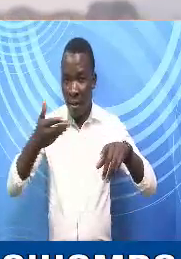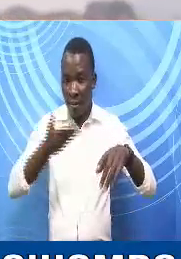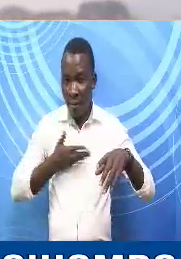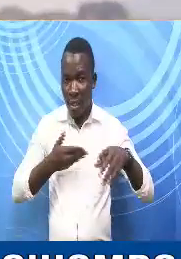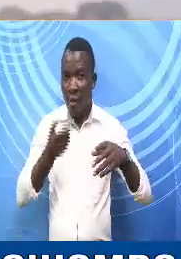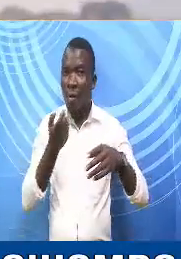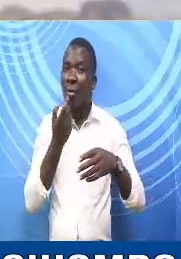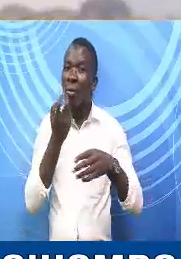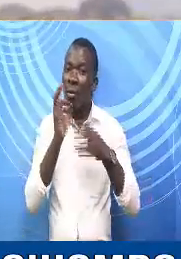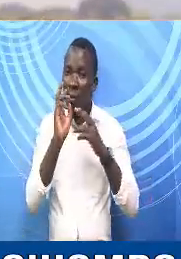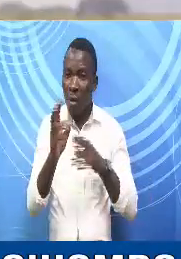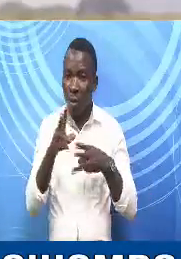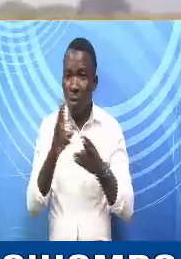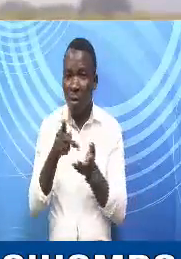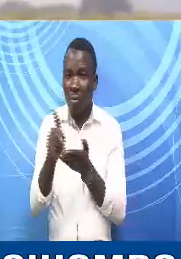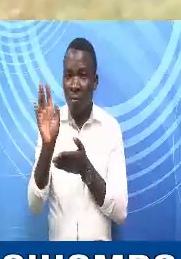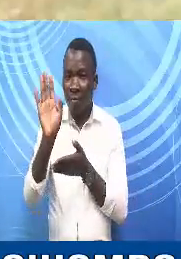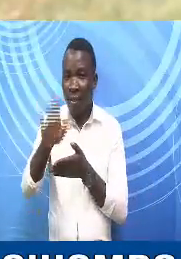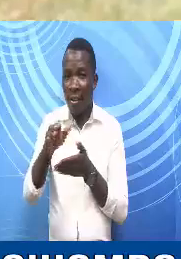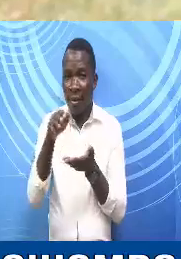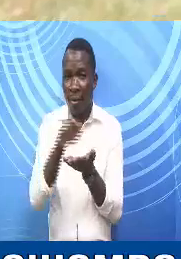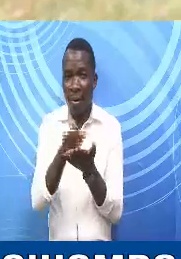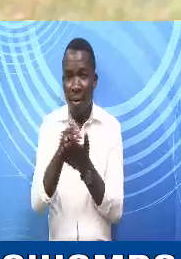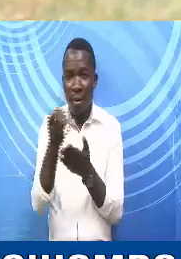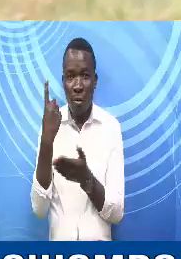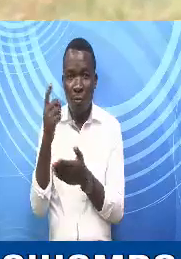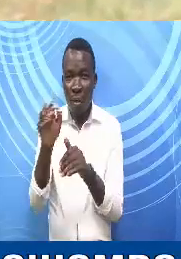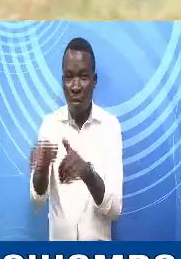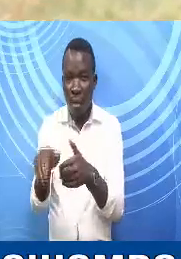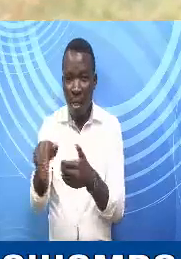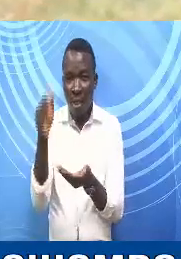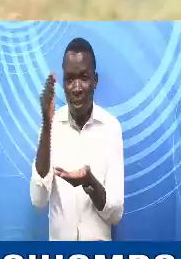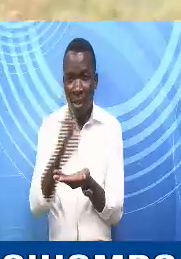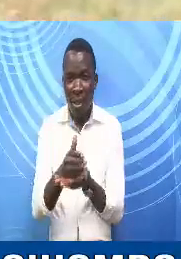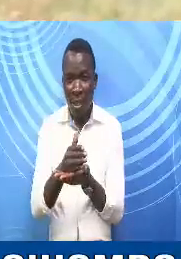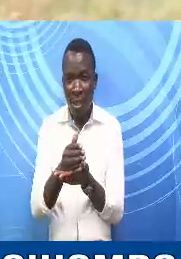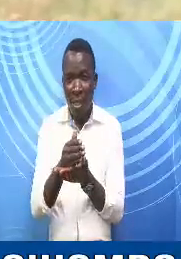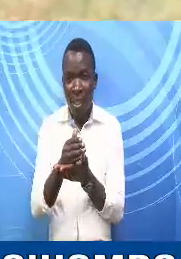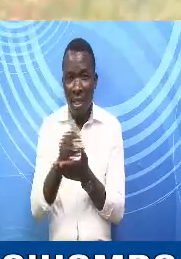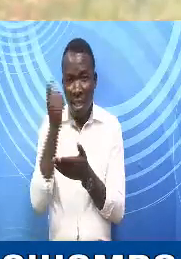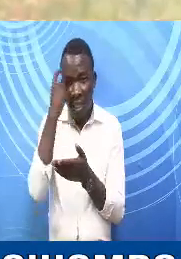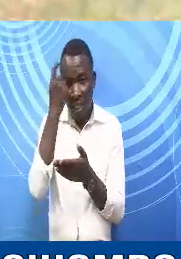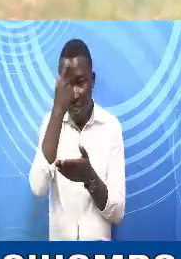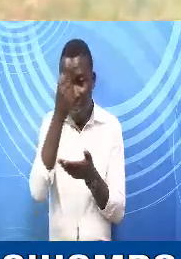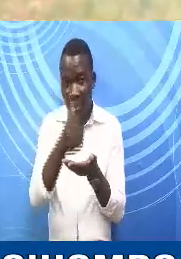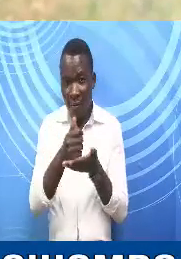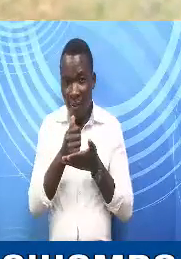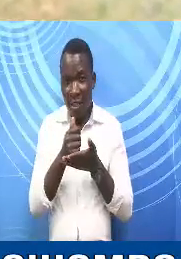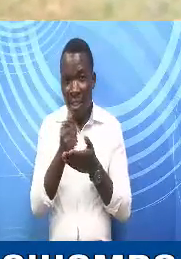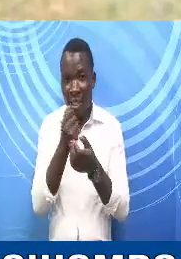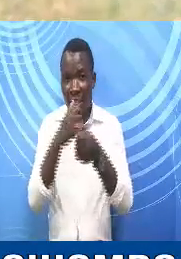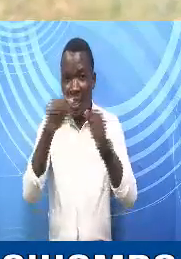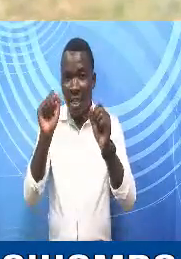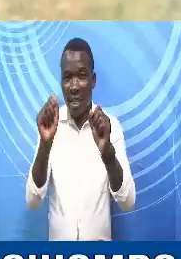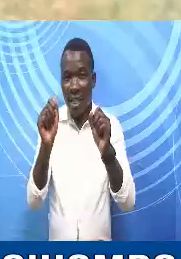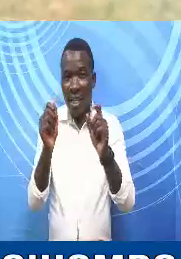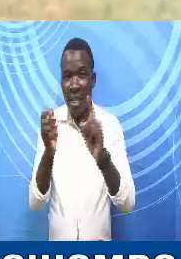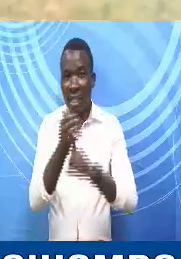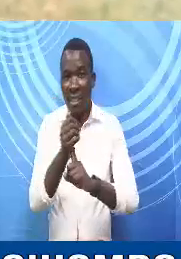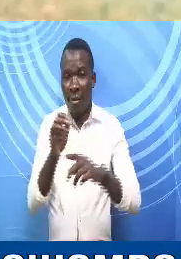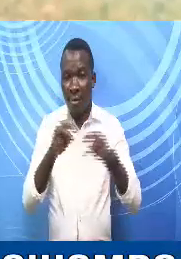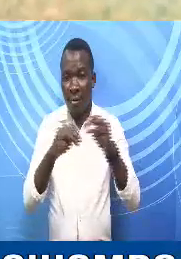twishyura banke urumva guhinga bidahagaze ubwo rero leta idufashije yaturenganura igashaka ukuntu yatubonera rwose isoko